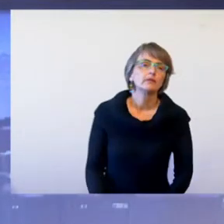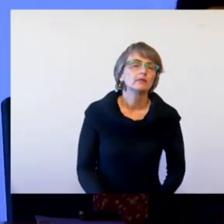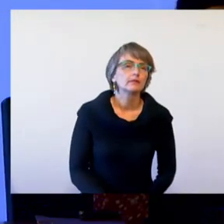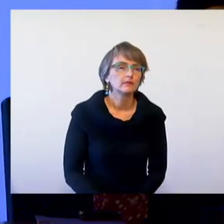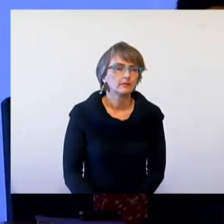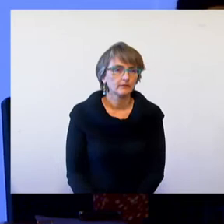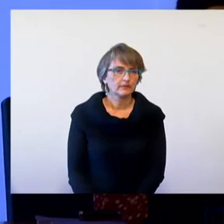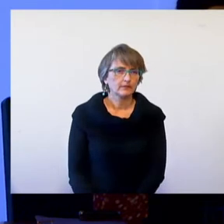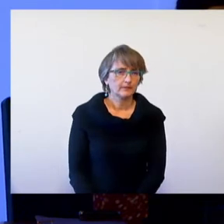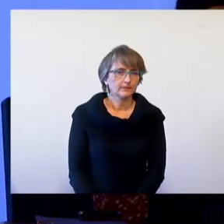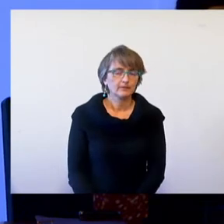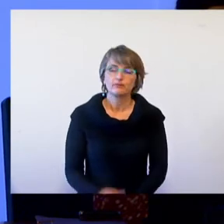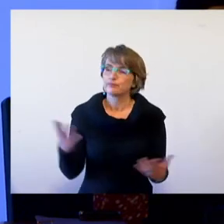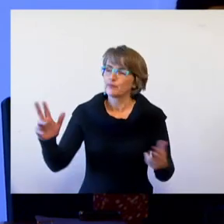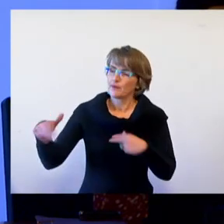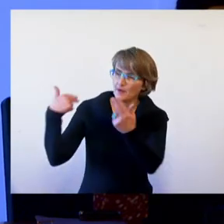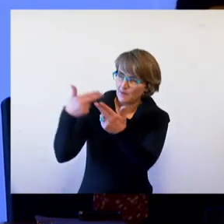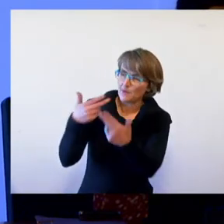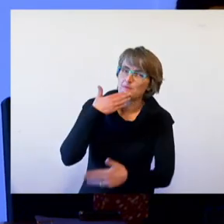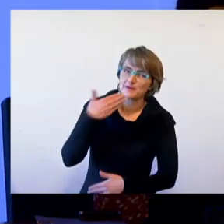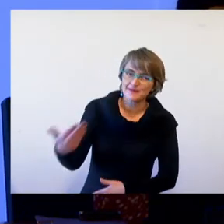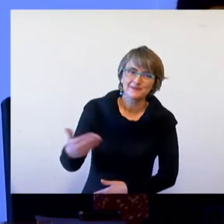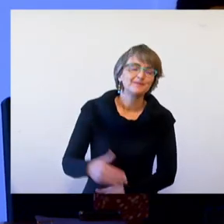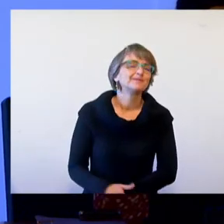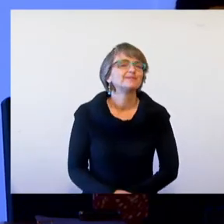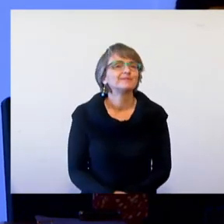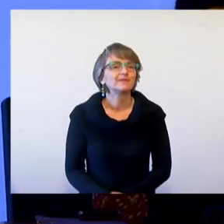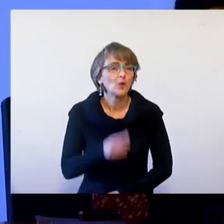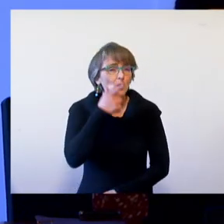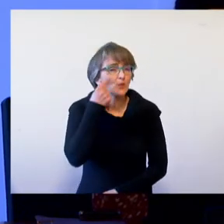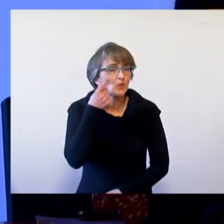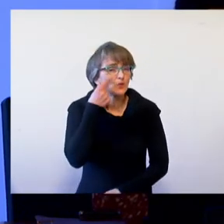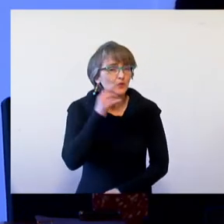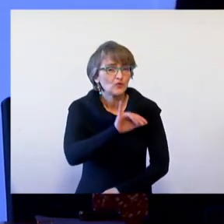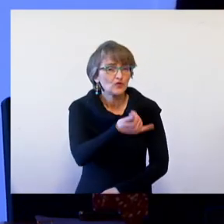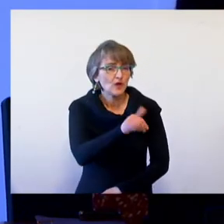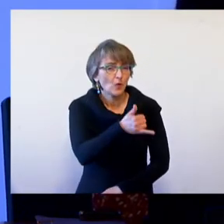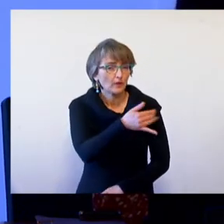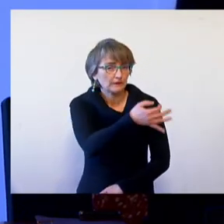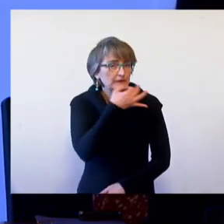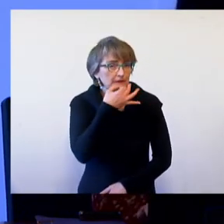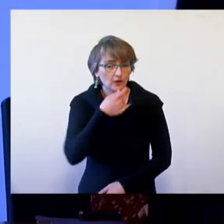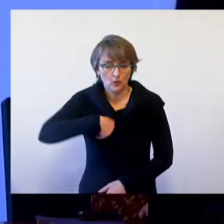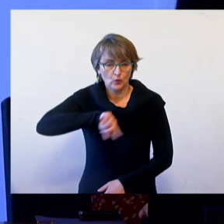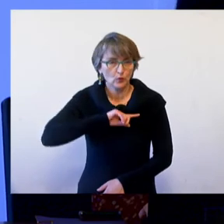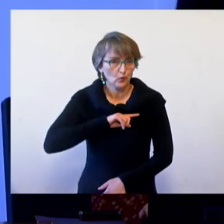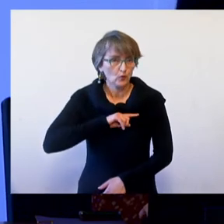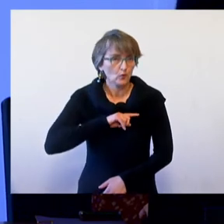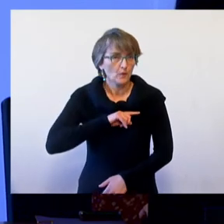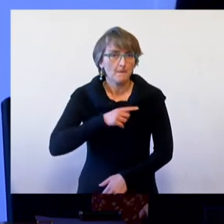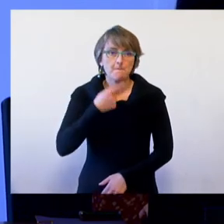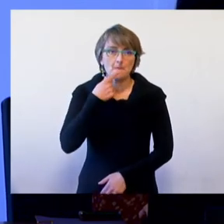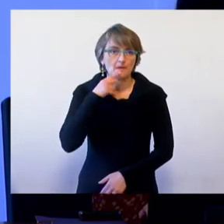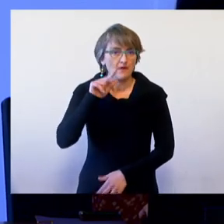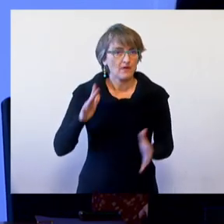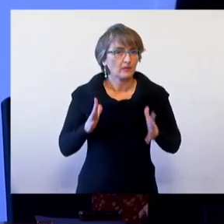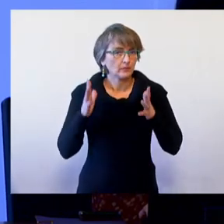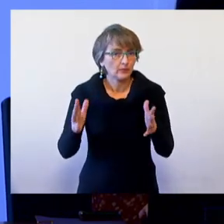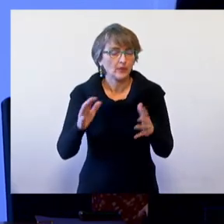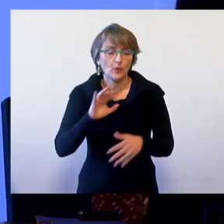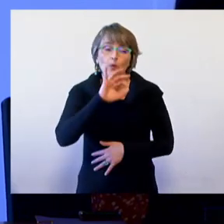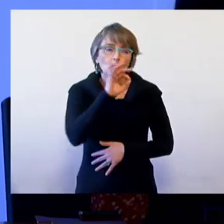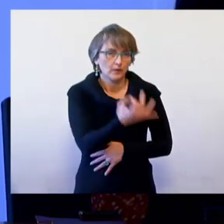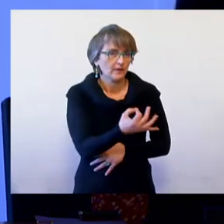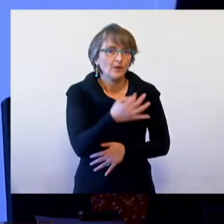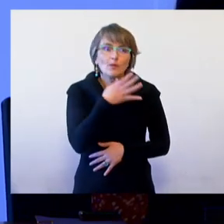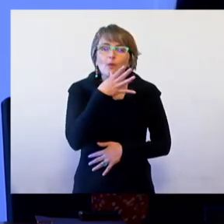De vos réponses, et Monsieur Jaouari, vous nous avez donné acte de notre mobilisation. On ne dévoile pas le jour et l'heure